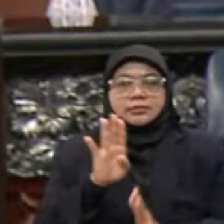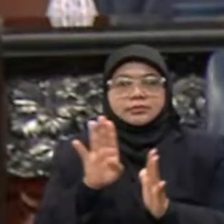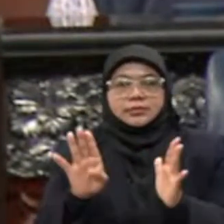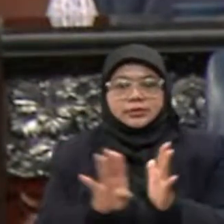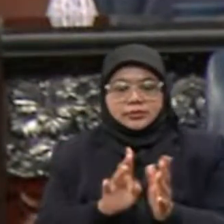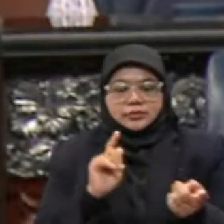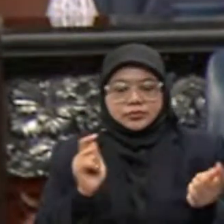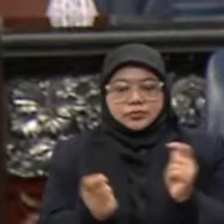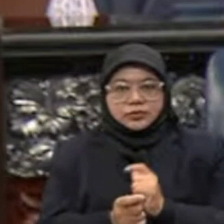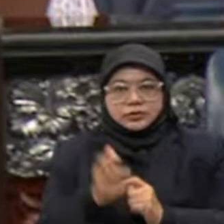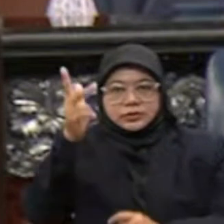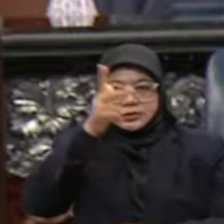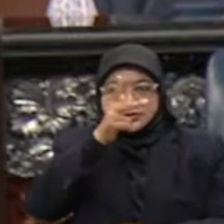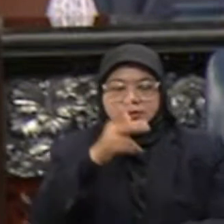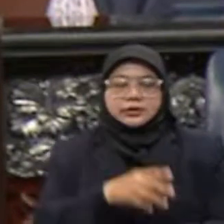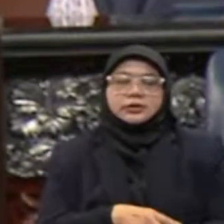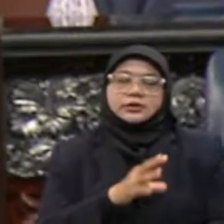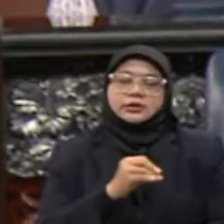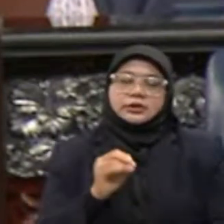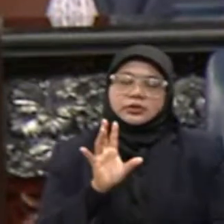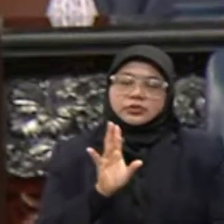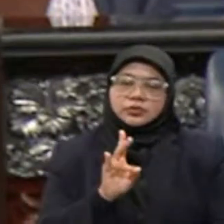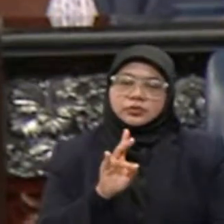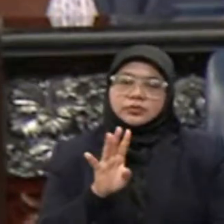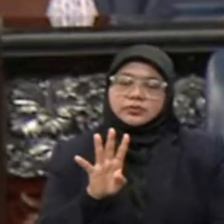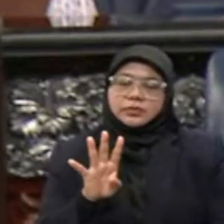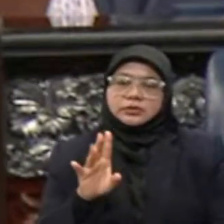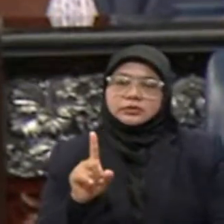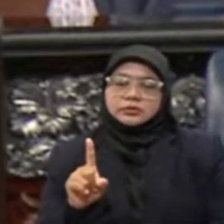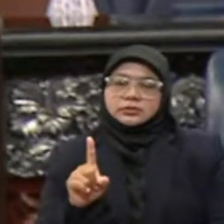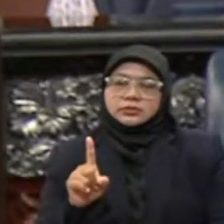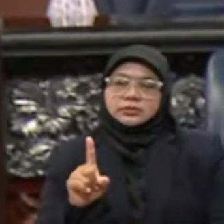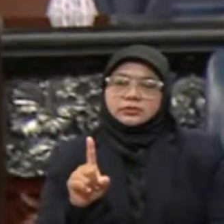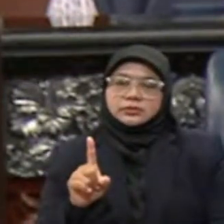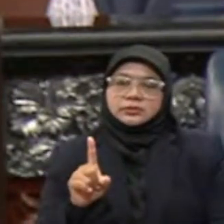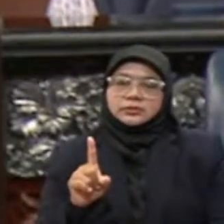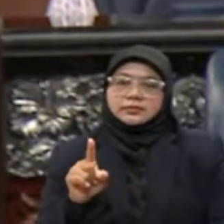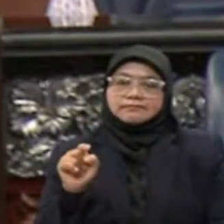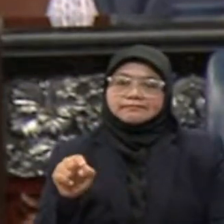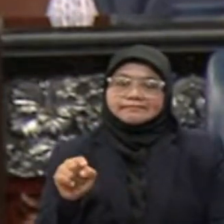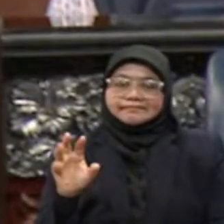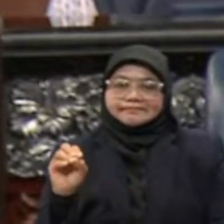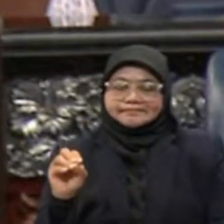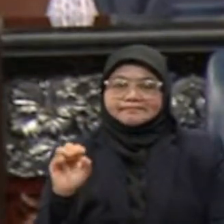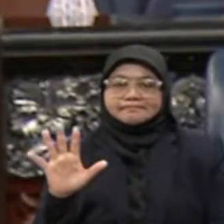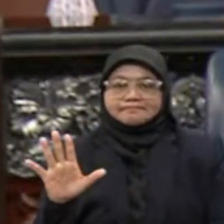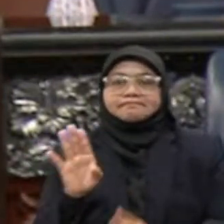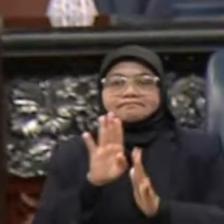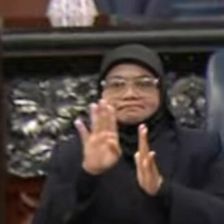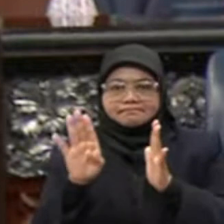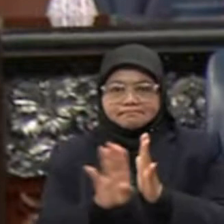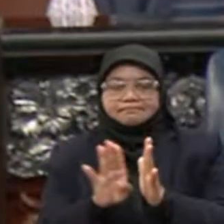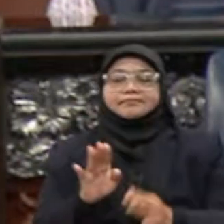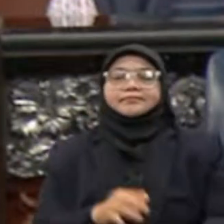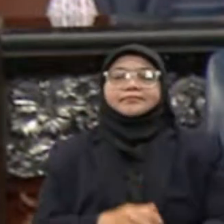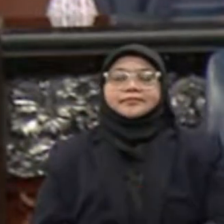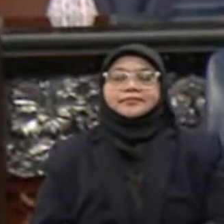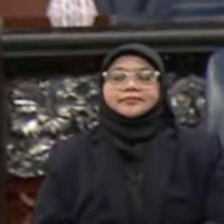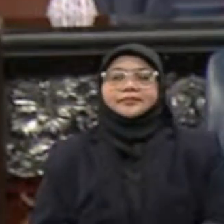pertukaran kerajaan 7 ratus empat puluh satu perpuluhan kosong lima